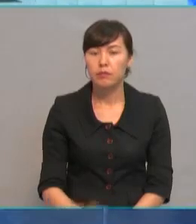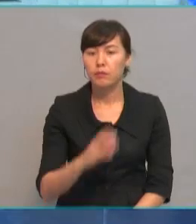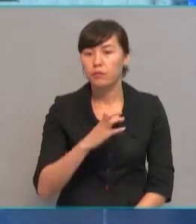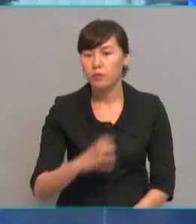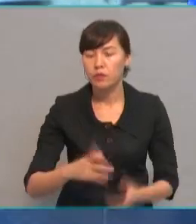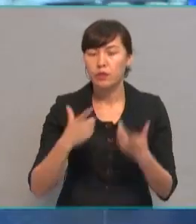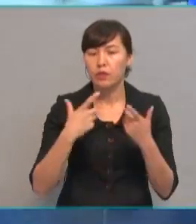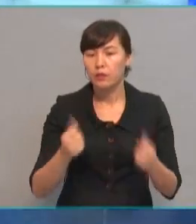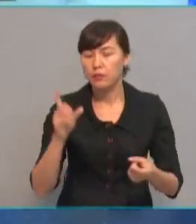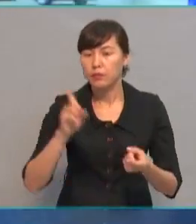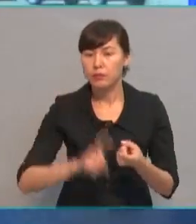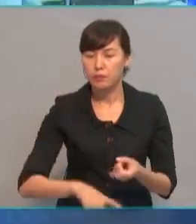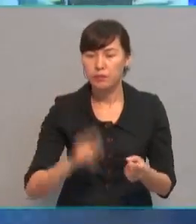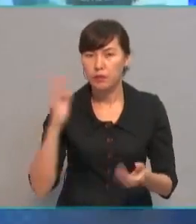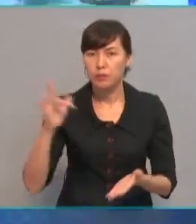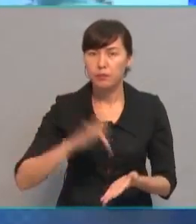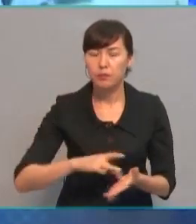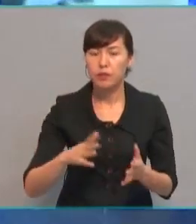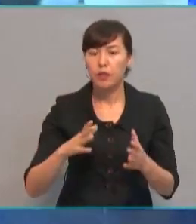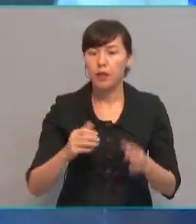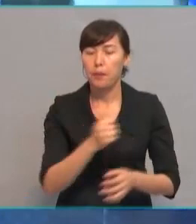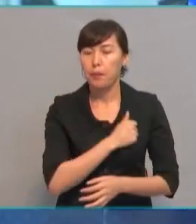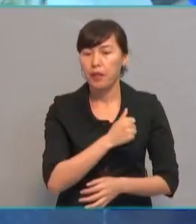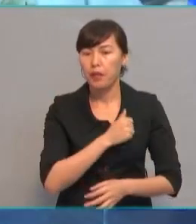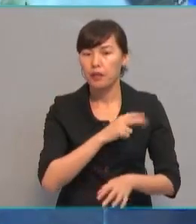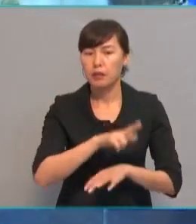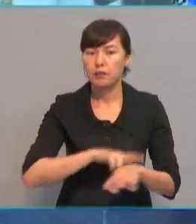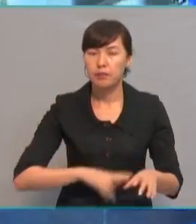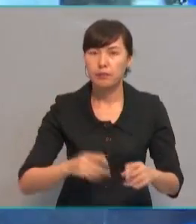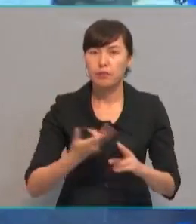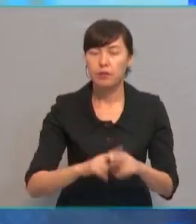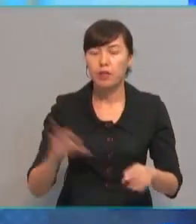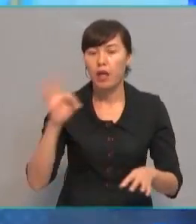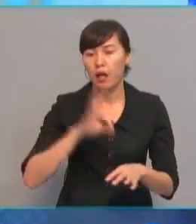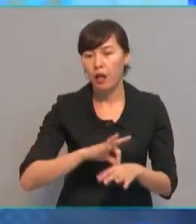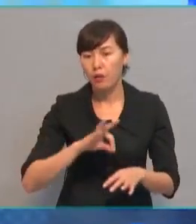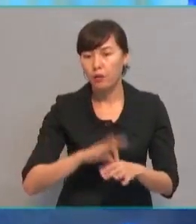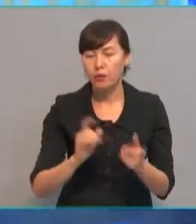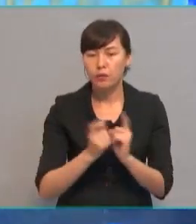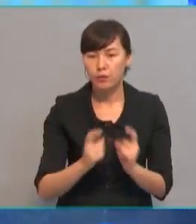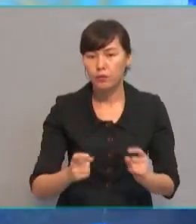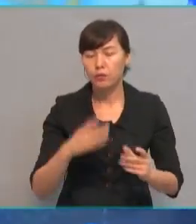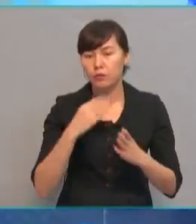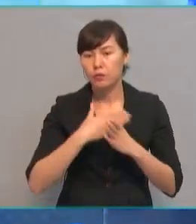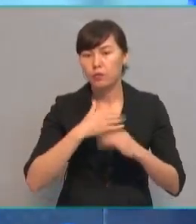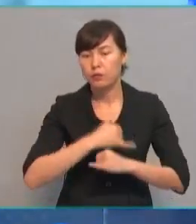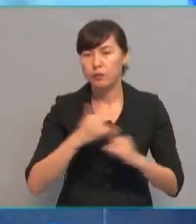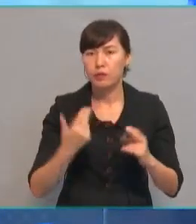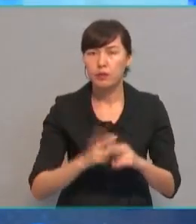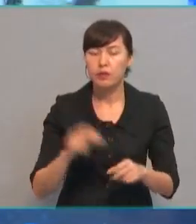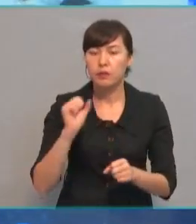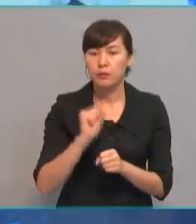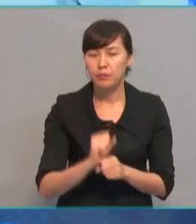Төтінші жағдай жариялануына байланысты Шымкент гарнизонының әскери полиция бөлімінде аты жаман індетпен күресуге өз үлесін қосуда.